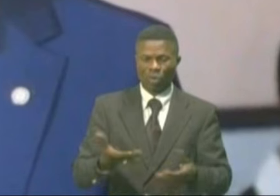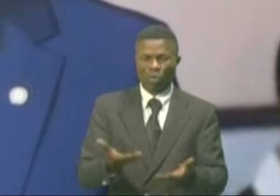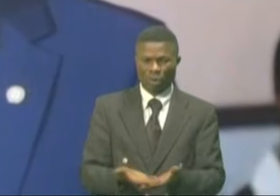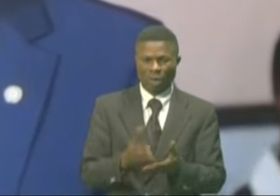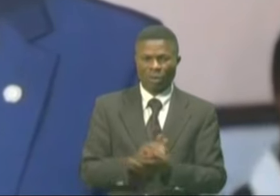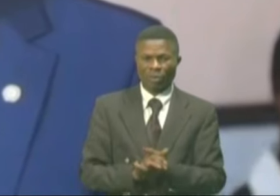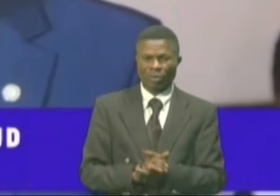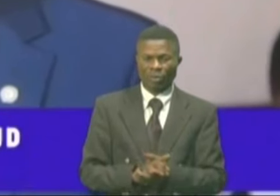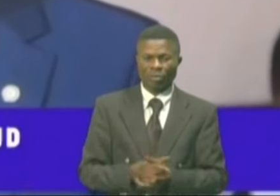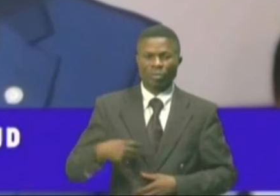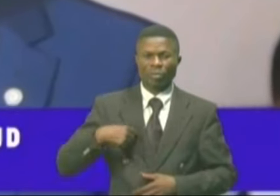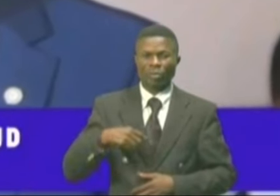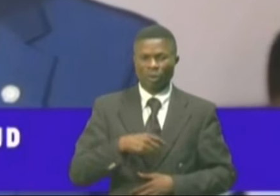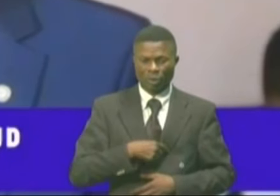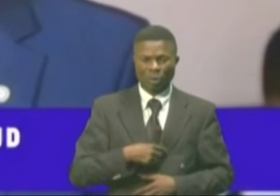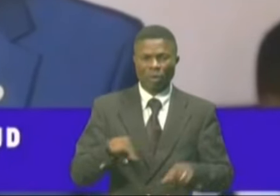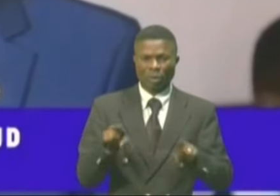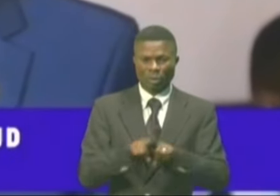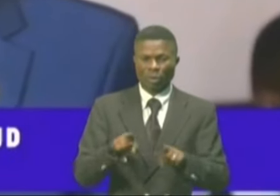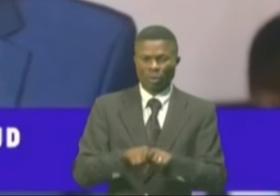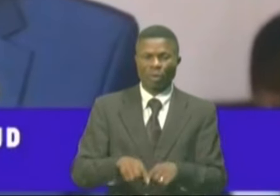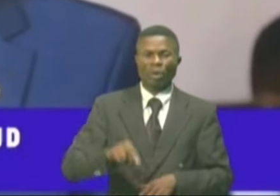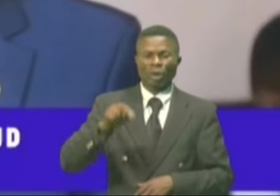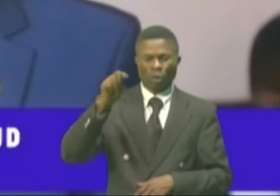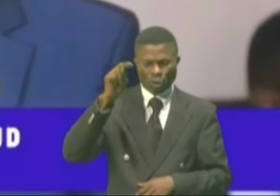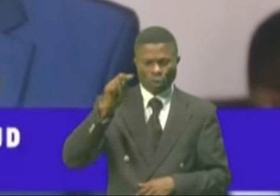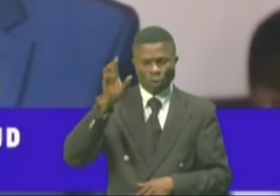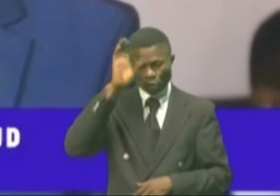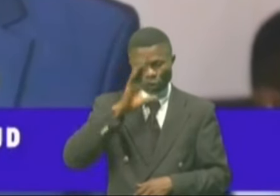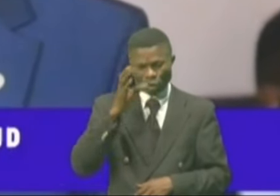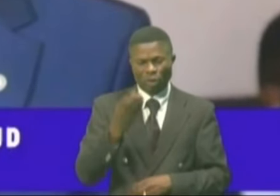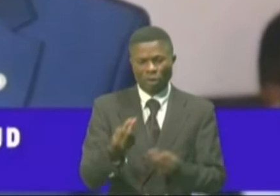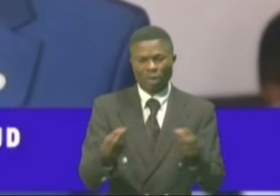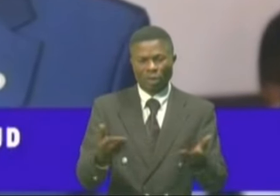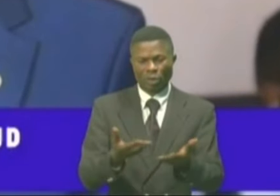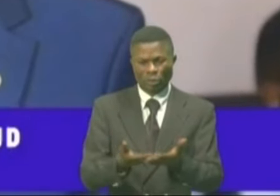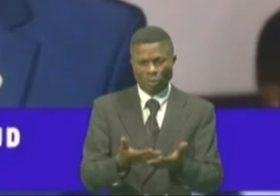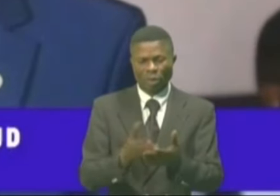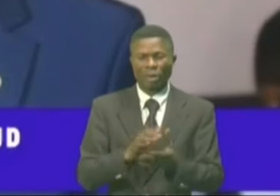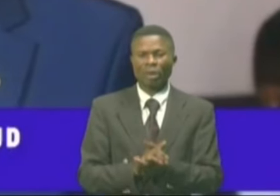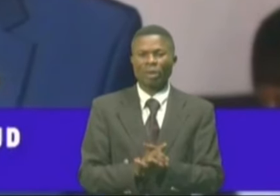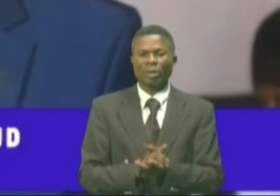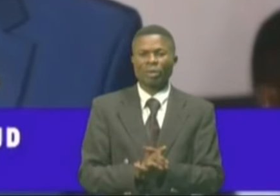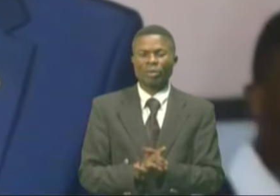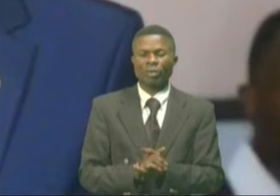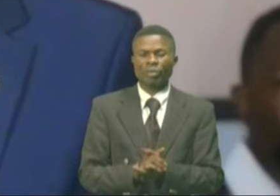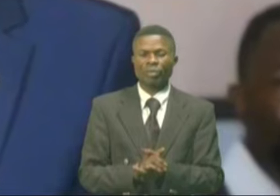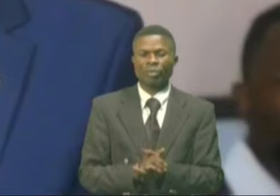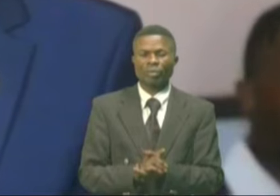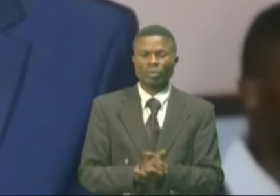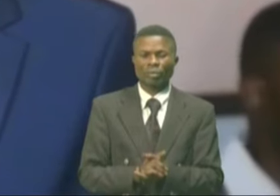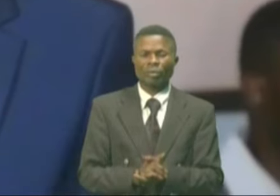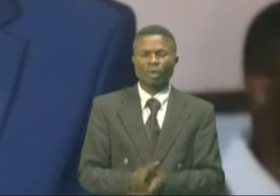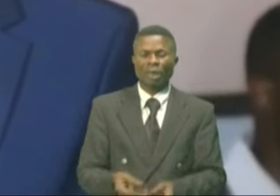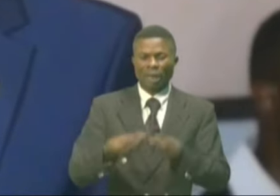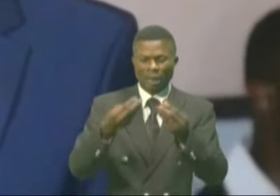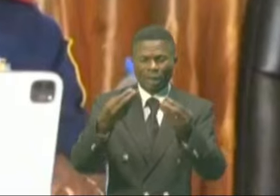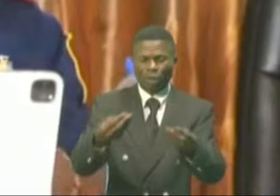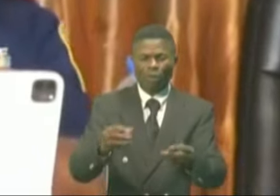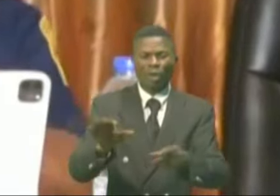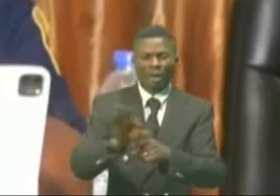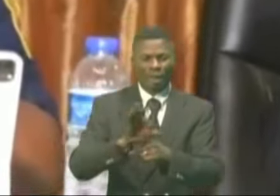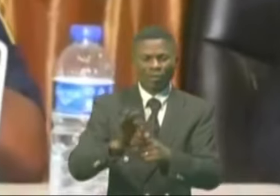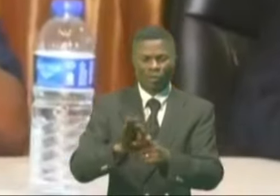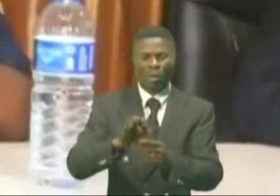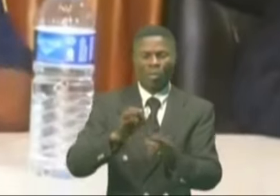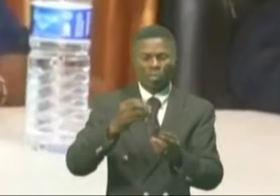formation s'inscrit dans la ligne droite du rôle du PNUD de fournir une assistance technique et un appui au renforcement des capacités du PDDRCS.